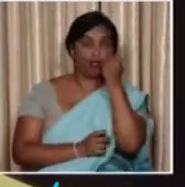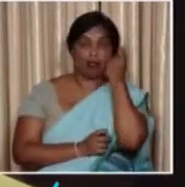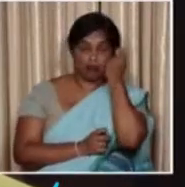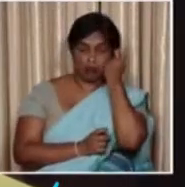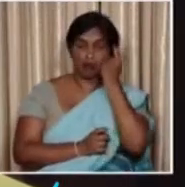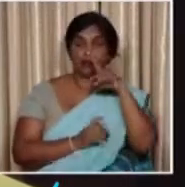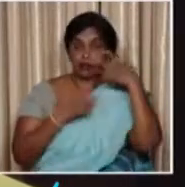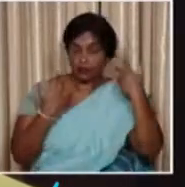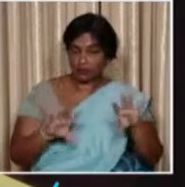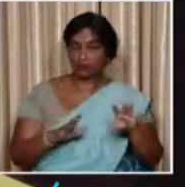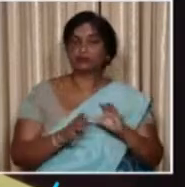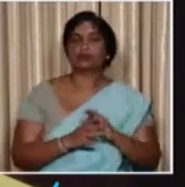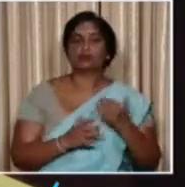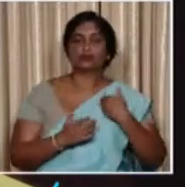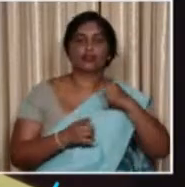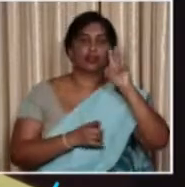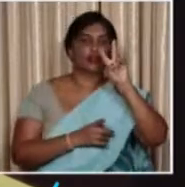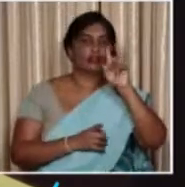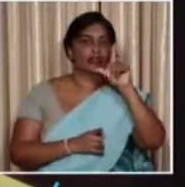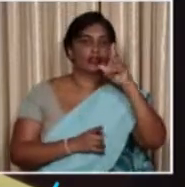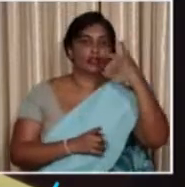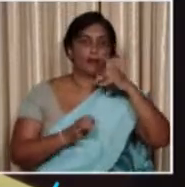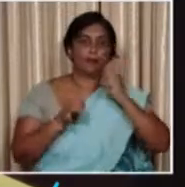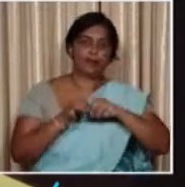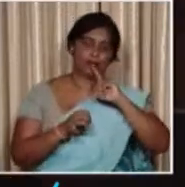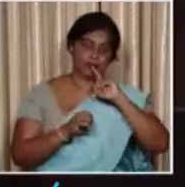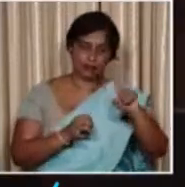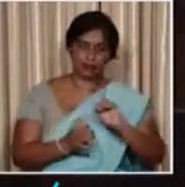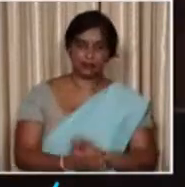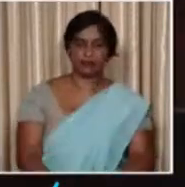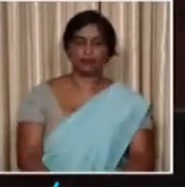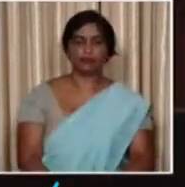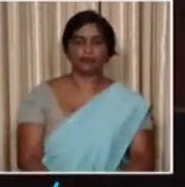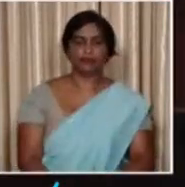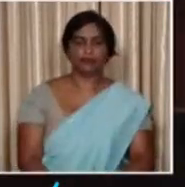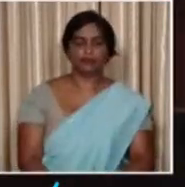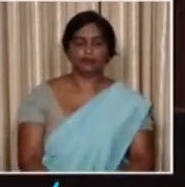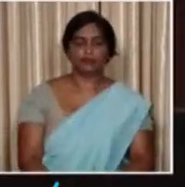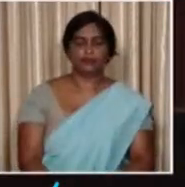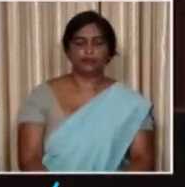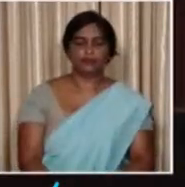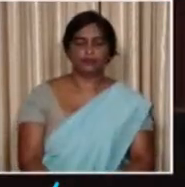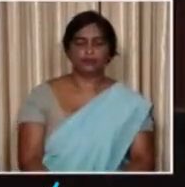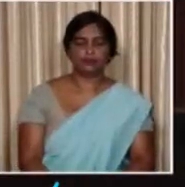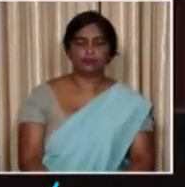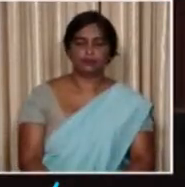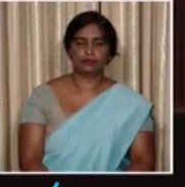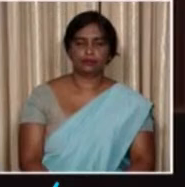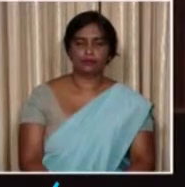ඉදිරිපත් කිරීමෙන් පසුව මම මගේ 27 ප්‍රශ්න ඉදිරිපත් කරනවා ගරු කතානායකතුමනි